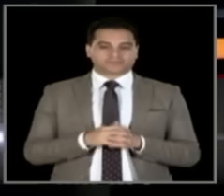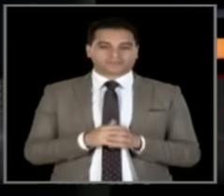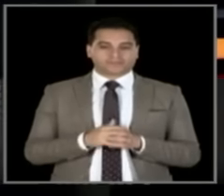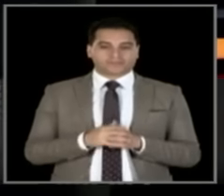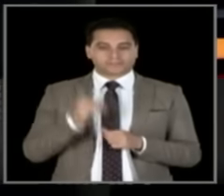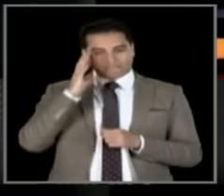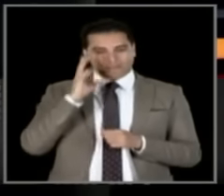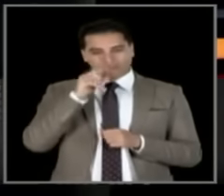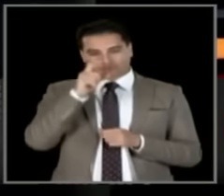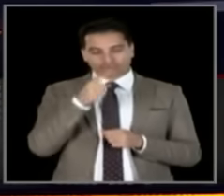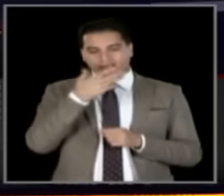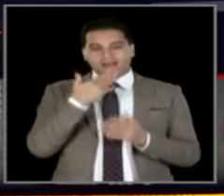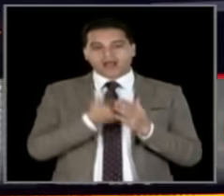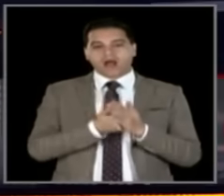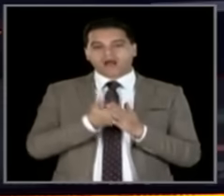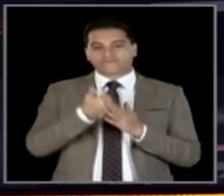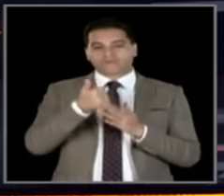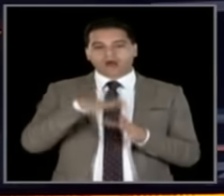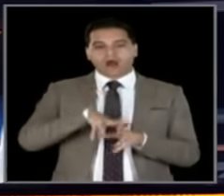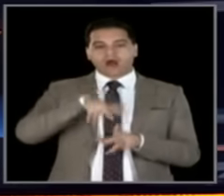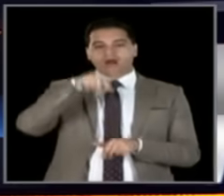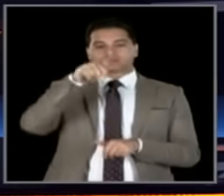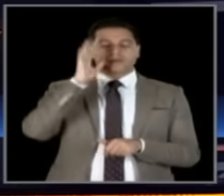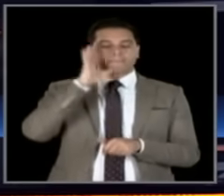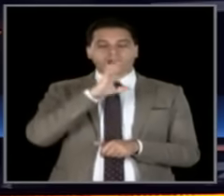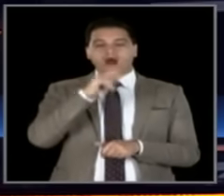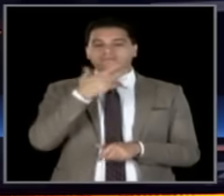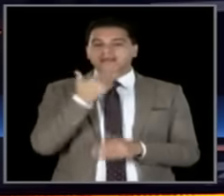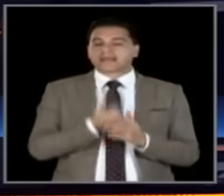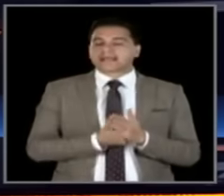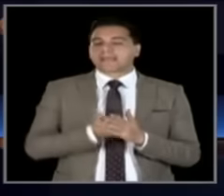اتوصف بأنه من أجمل القصور في العالم.